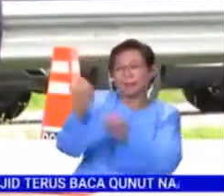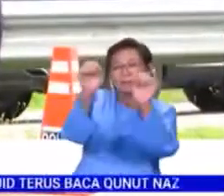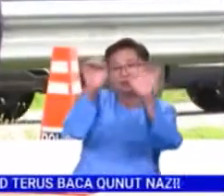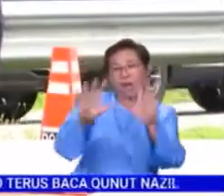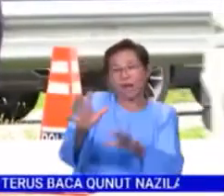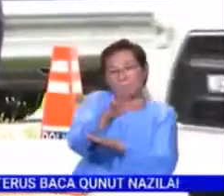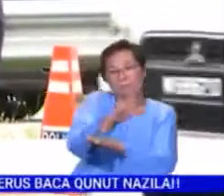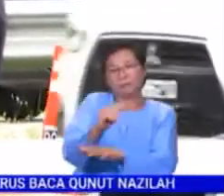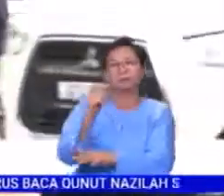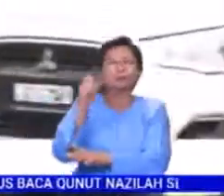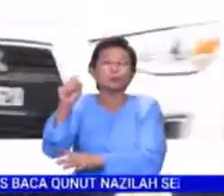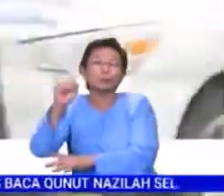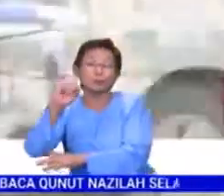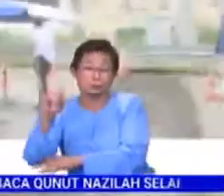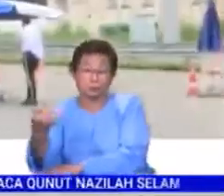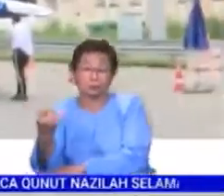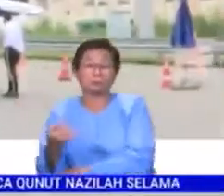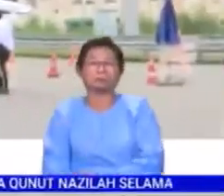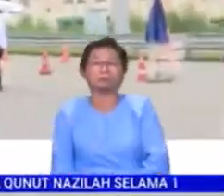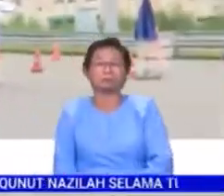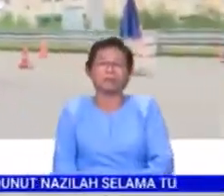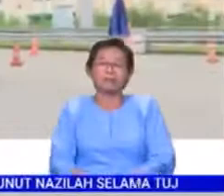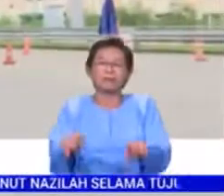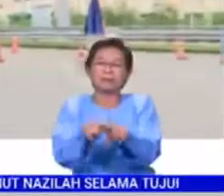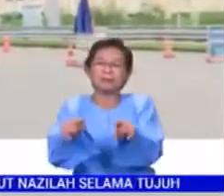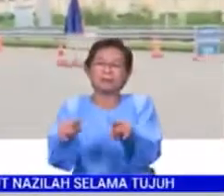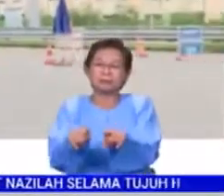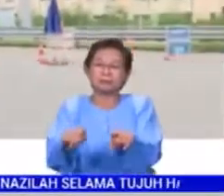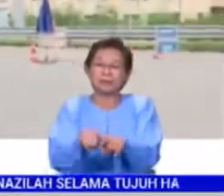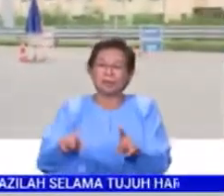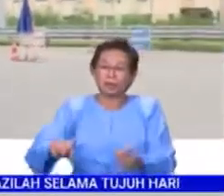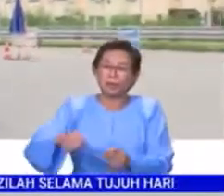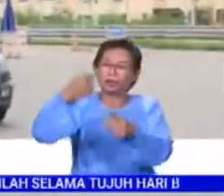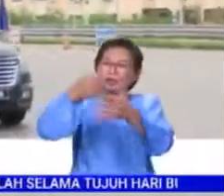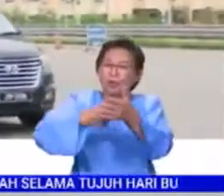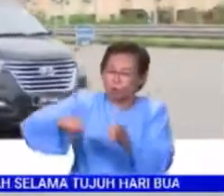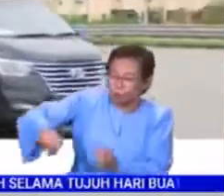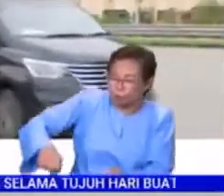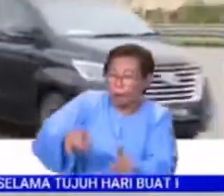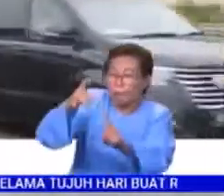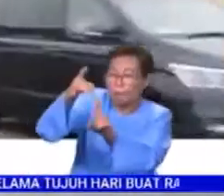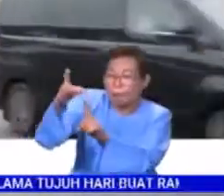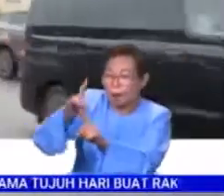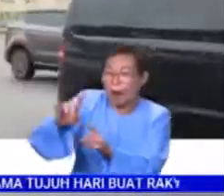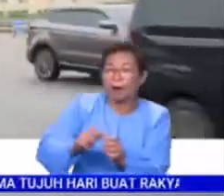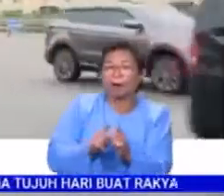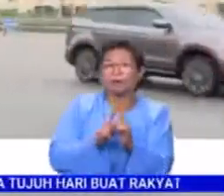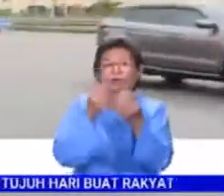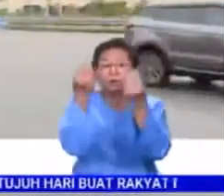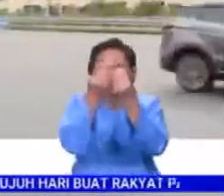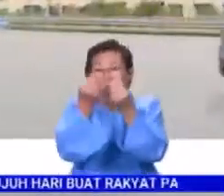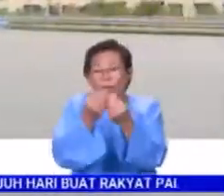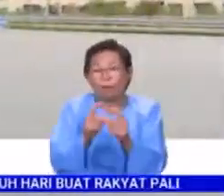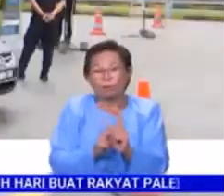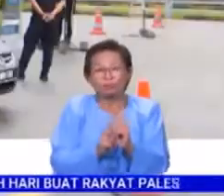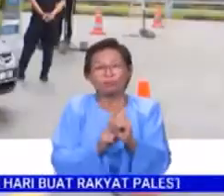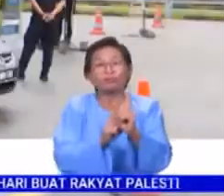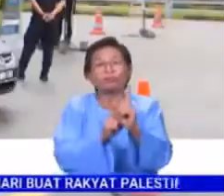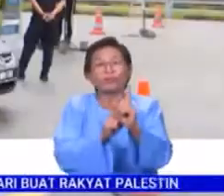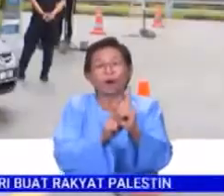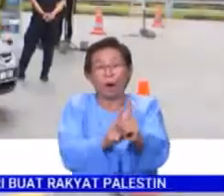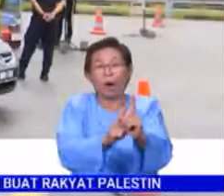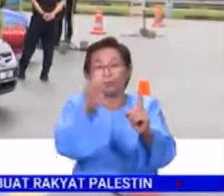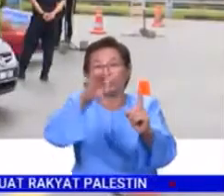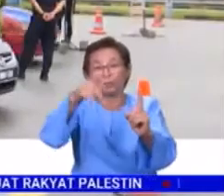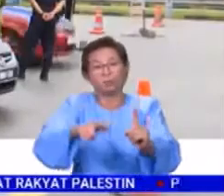Alam dan Subang Jaya. Sama seperti di Tol Sungai Besi, kadar pematuhan SOP orang ramai agak memuaskan